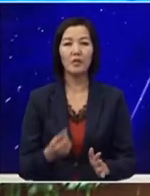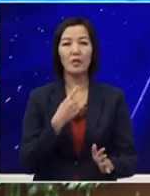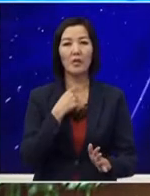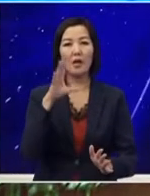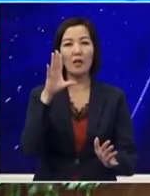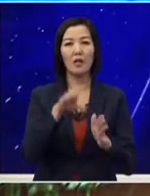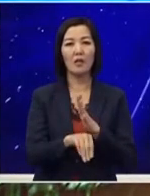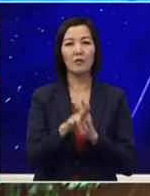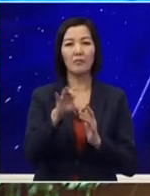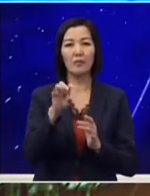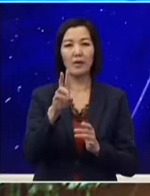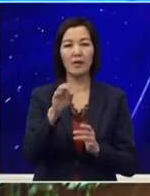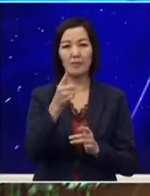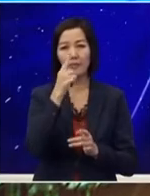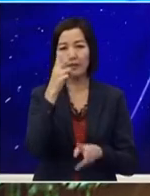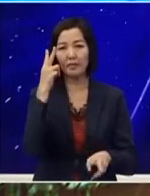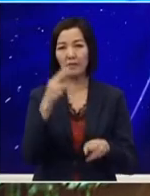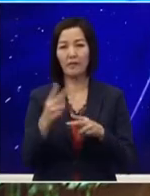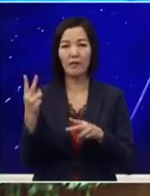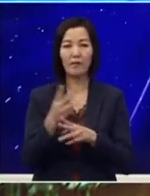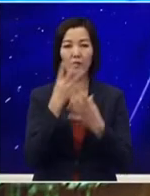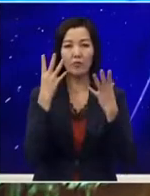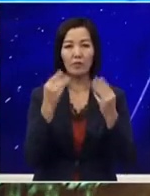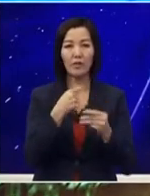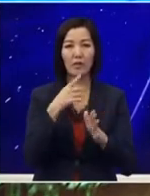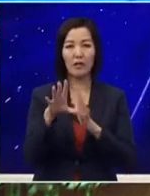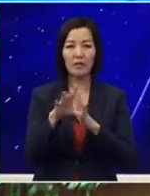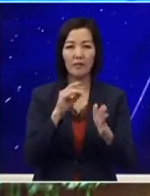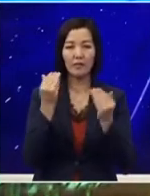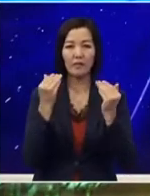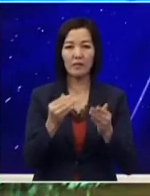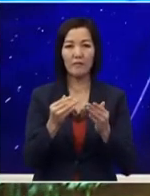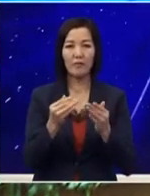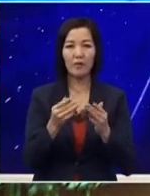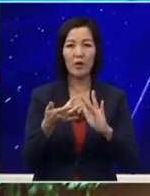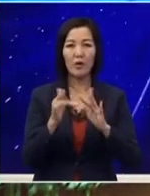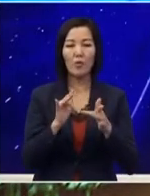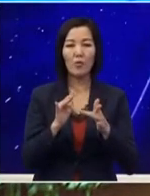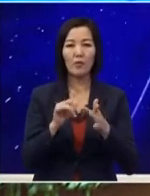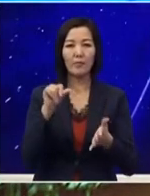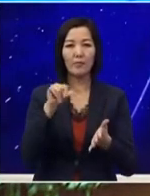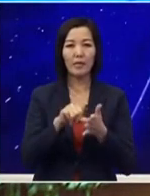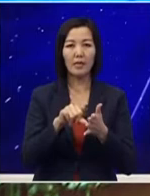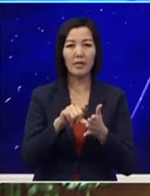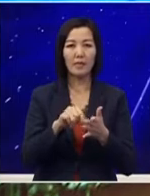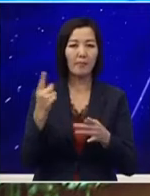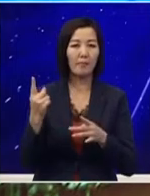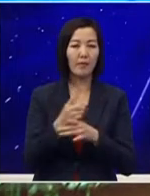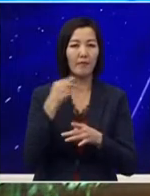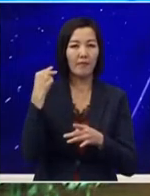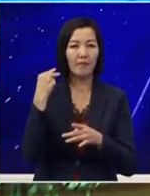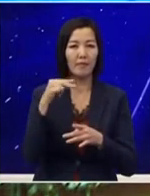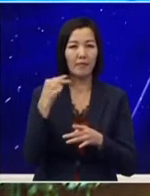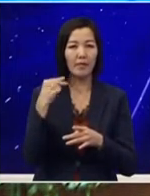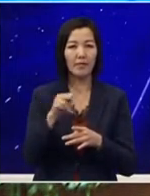Голосую в праймериз. Близится к совершению второй день голосования. Сегодня в формате онлайн в нем принял участие и первый